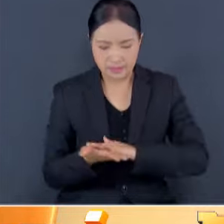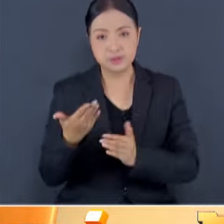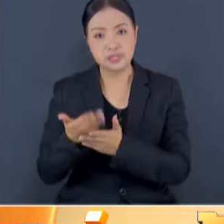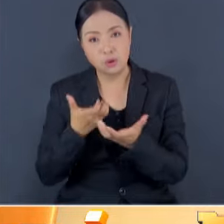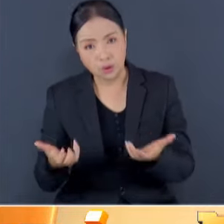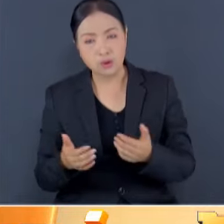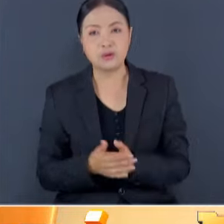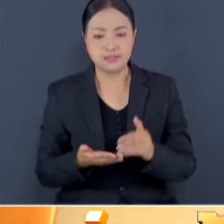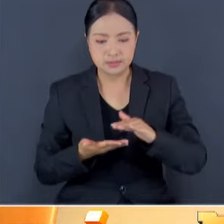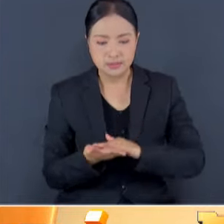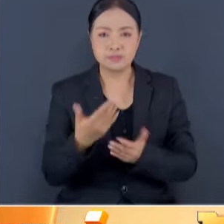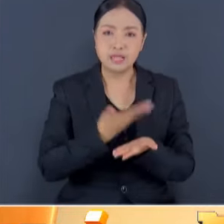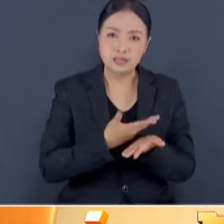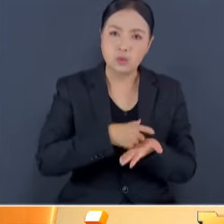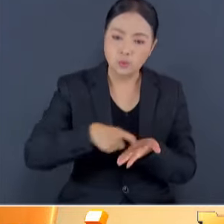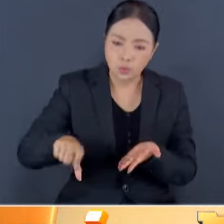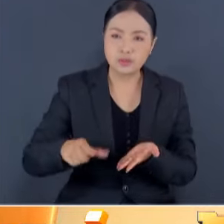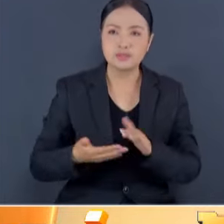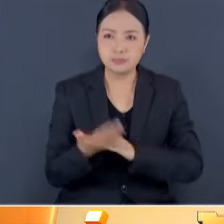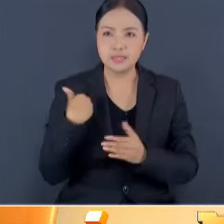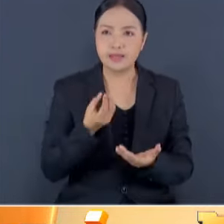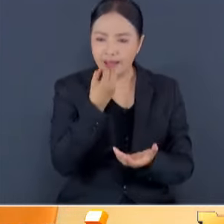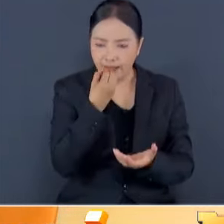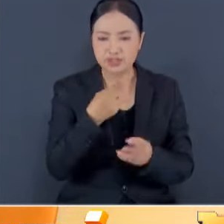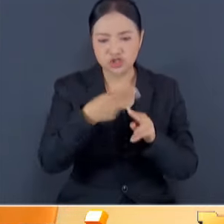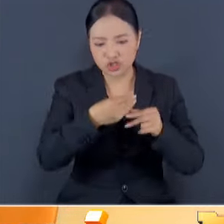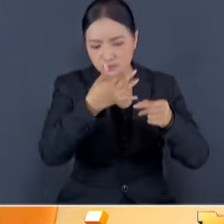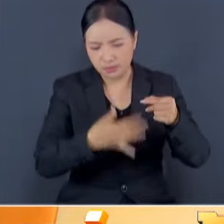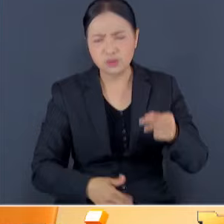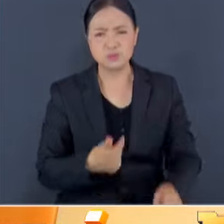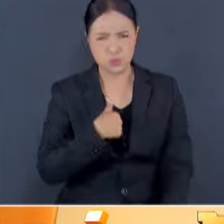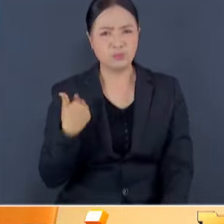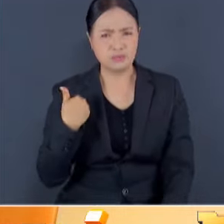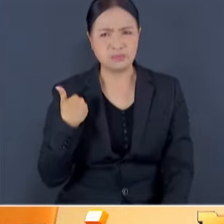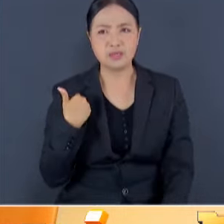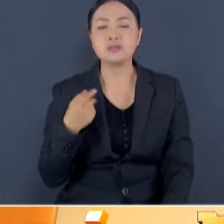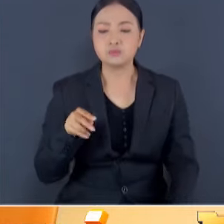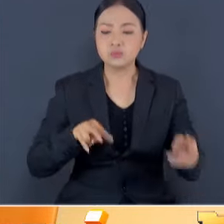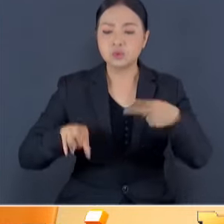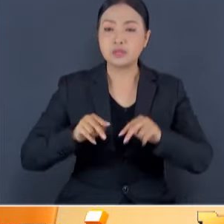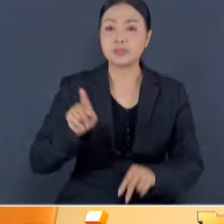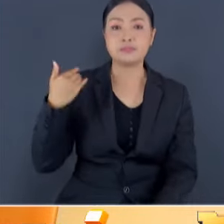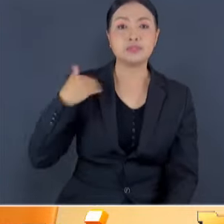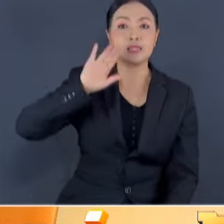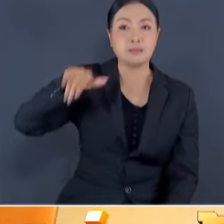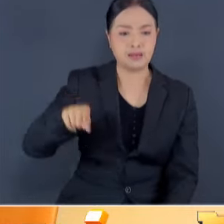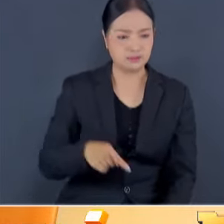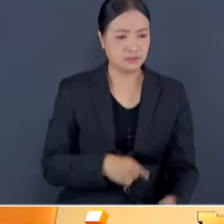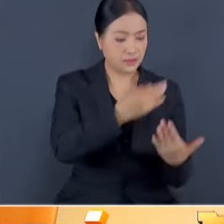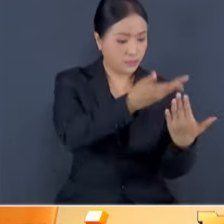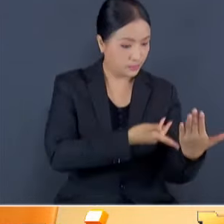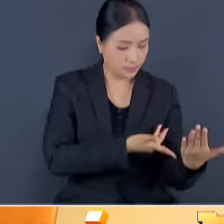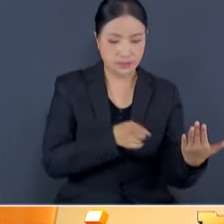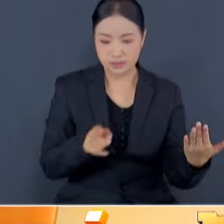แล้วก็สลิปการโอนเงินแม้กระทั่งเมนูอาหารค่ะซึ่งได้ตรวจสอบแล้วกับทางเทศบาลคือไม่ตรงตามรายการ